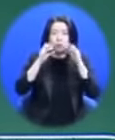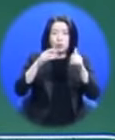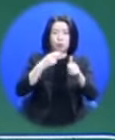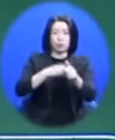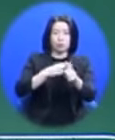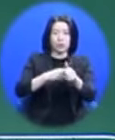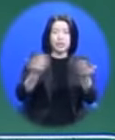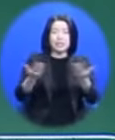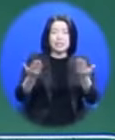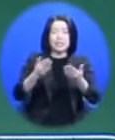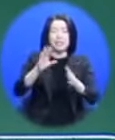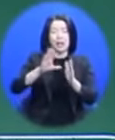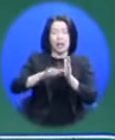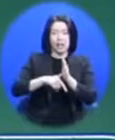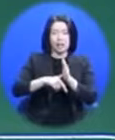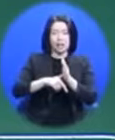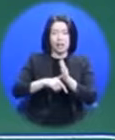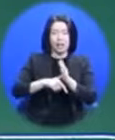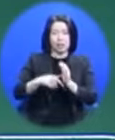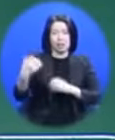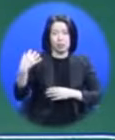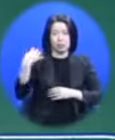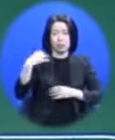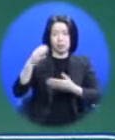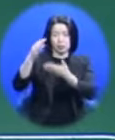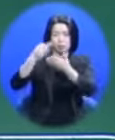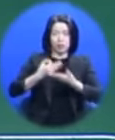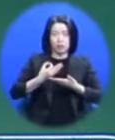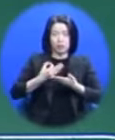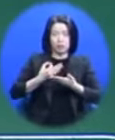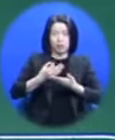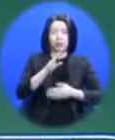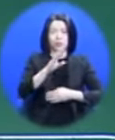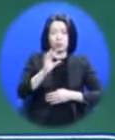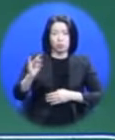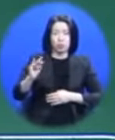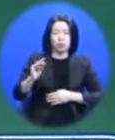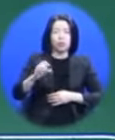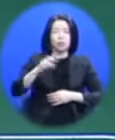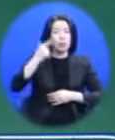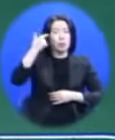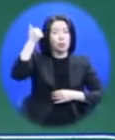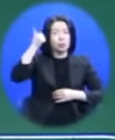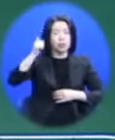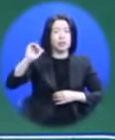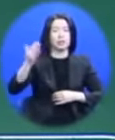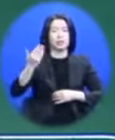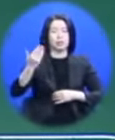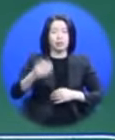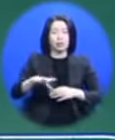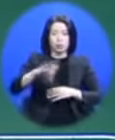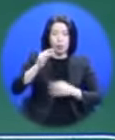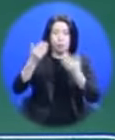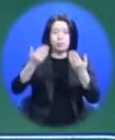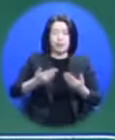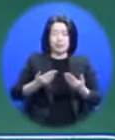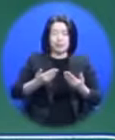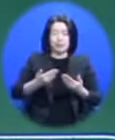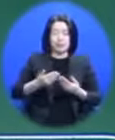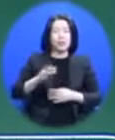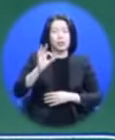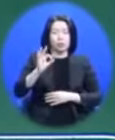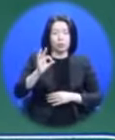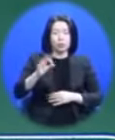하면서 처음 받았던 사역비, 또 목사가 되어서 처음 받았던 사역비, 모든 것을 하나님 앞에